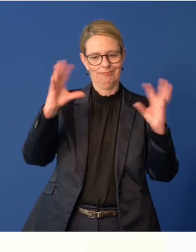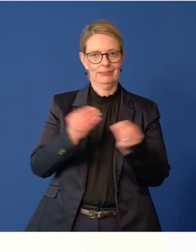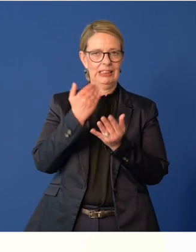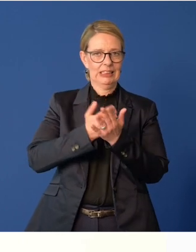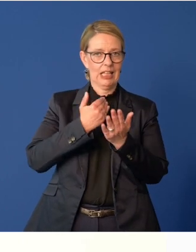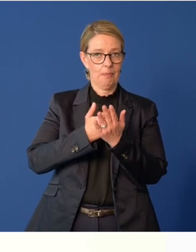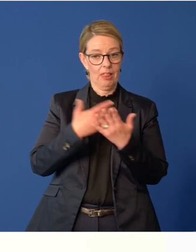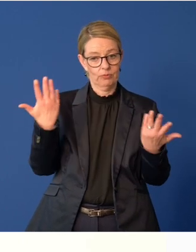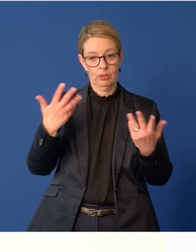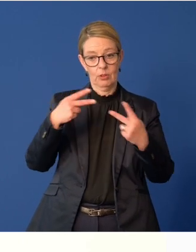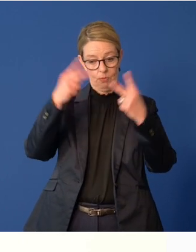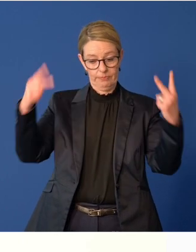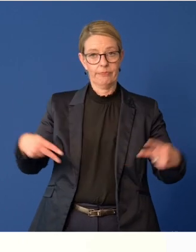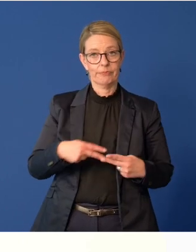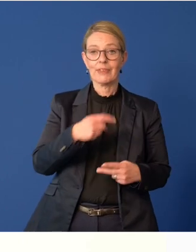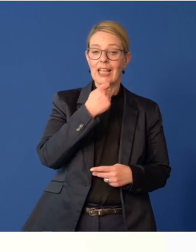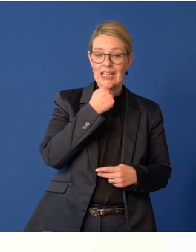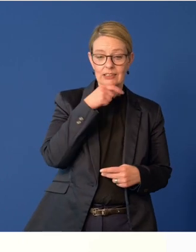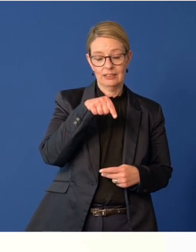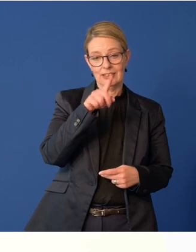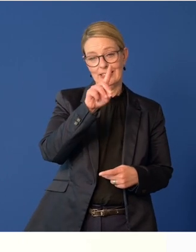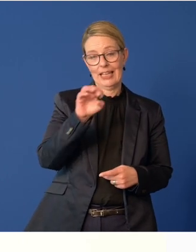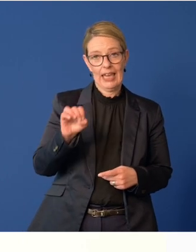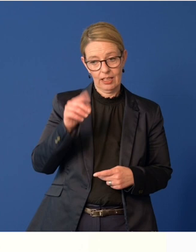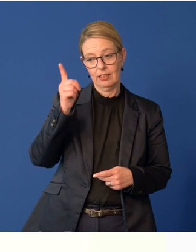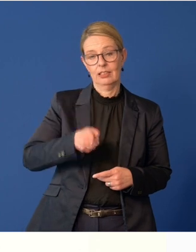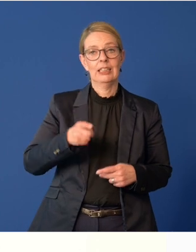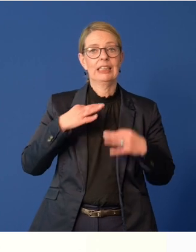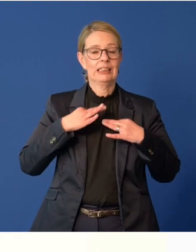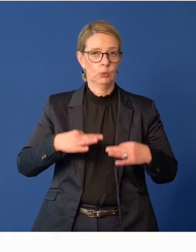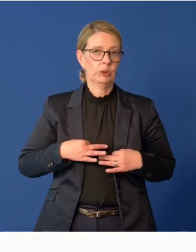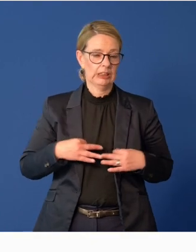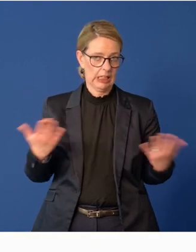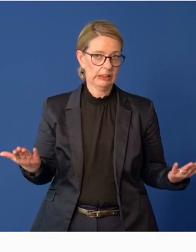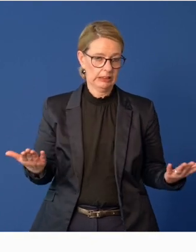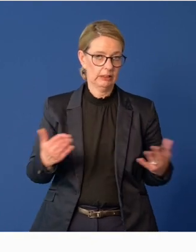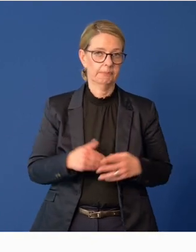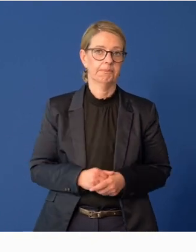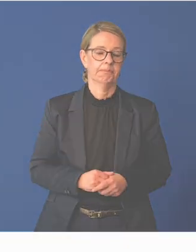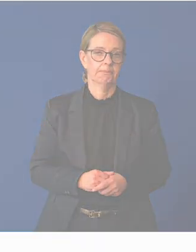zusammengestellt. Die finden Sie bei uns auf der Internetseite auf essen.de/gesundheit.